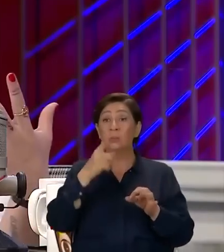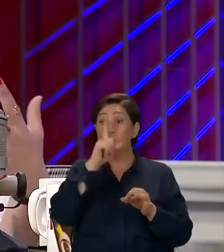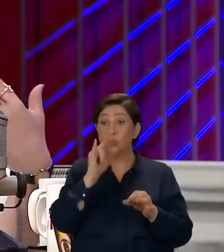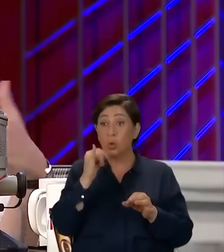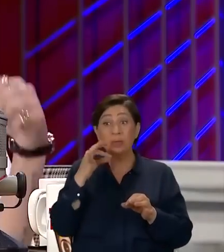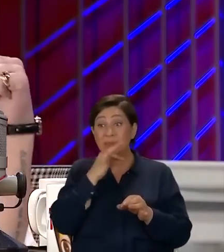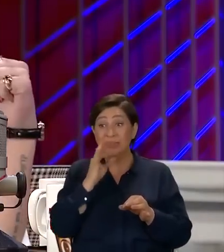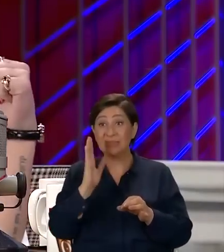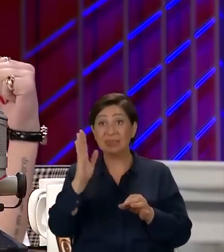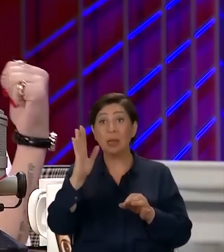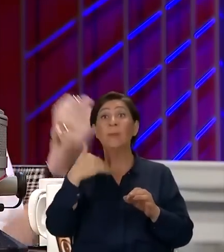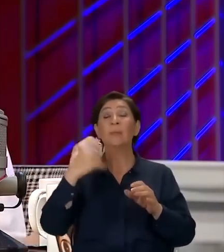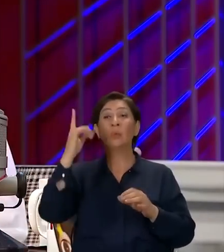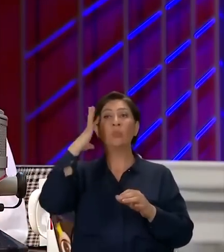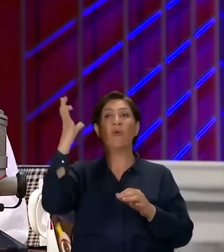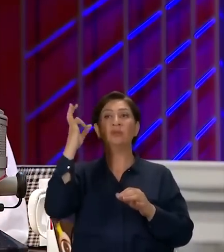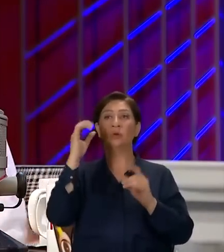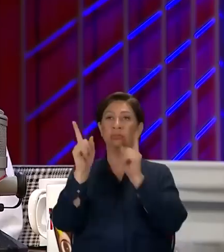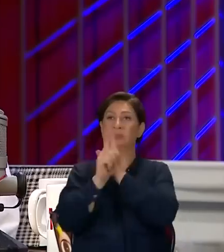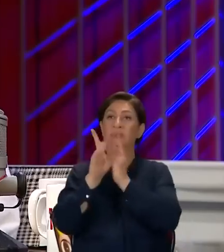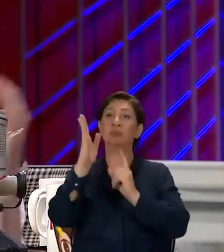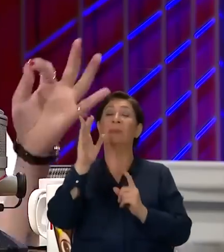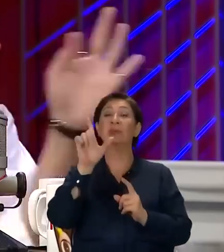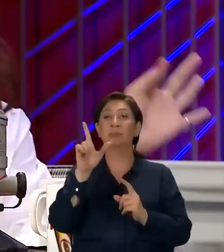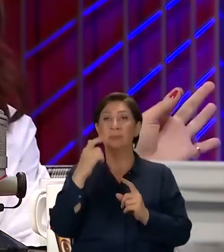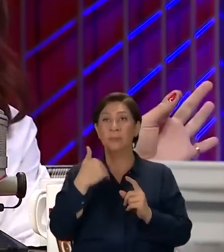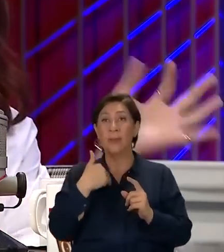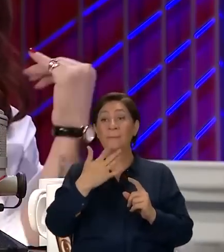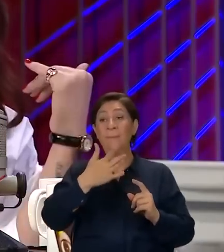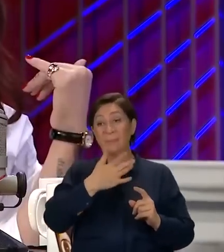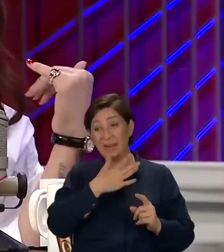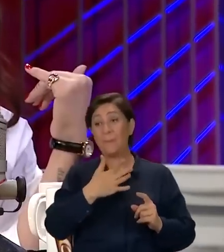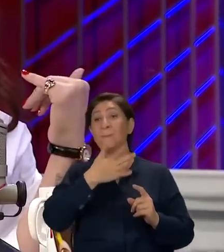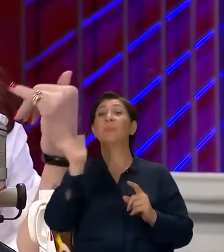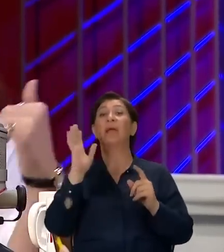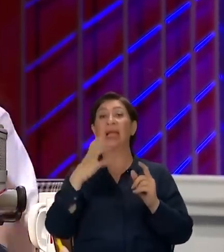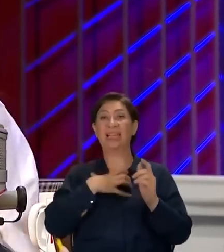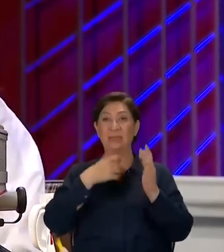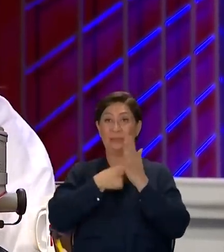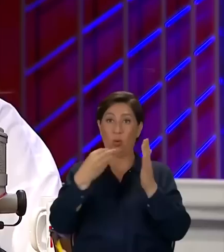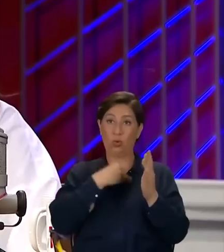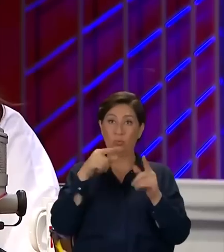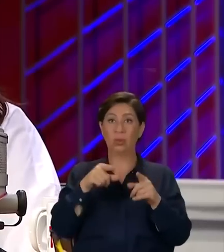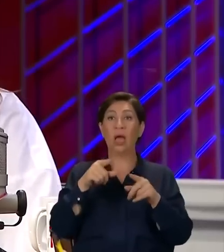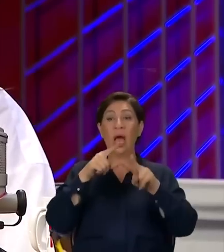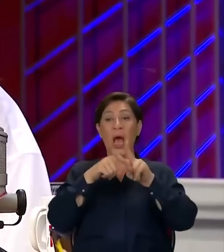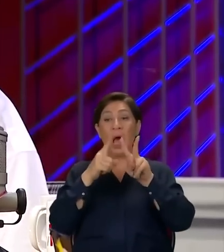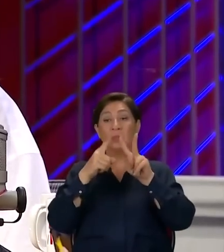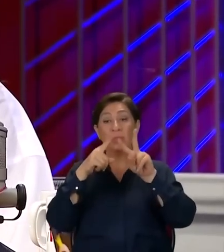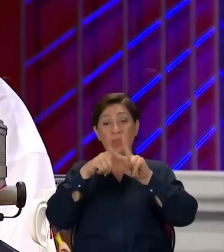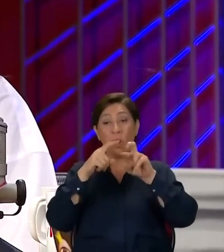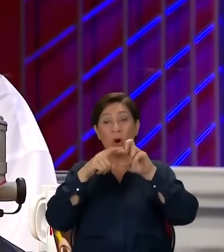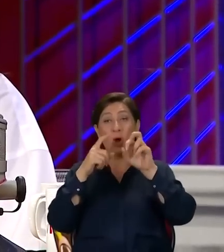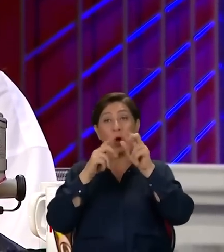görmem lazım. Çünkü mesela bu daha hastaneye düşmeden ben, tabii ki ben bilinçli bilinçsiz kendime koyduğum isim bu. Anoreksiya farkında değil